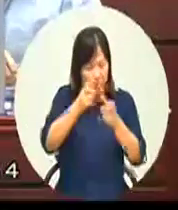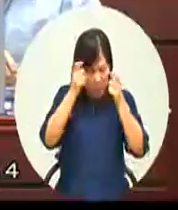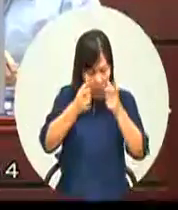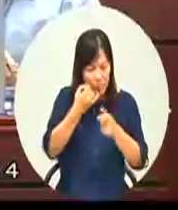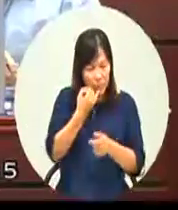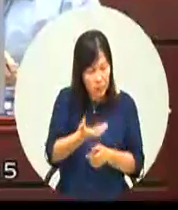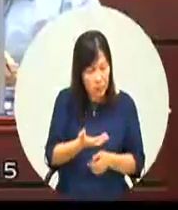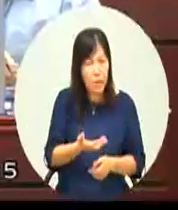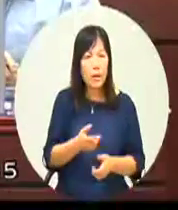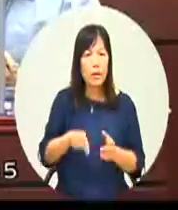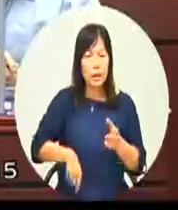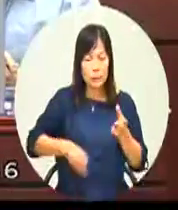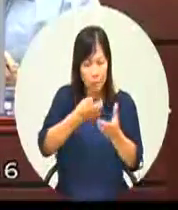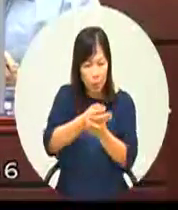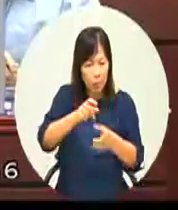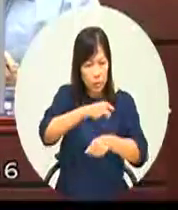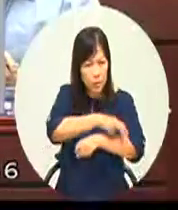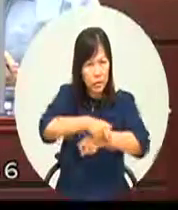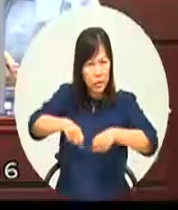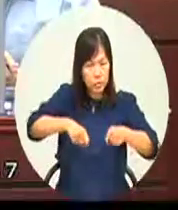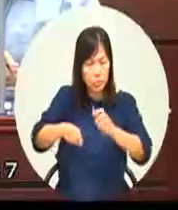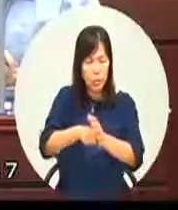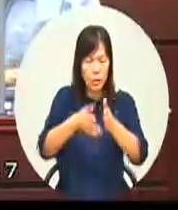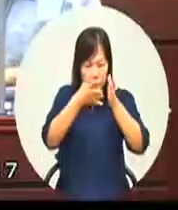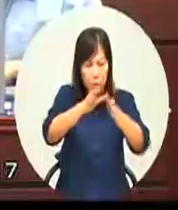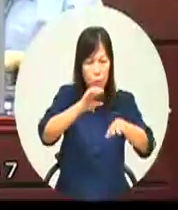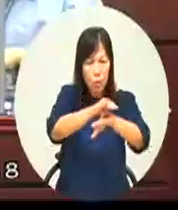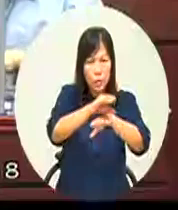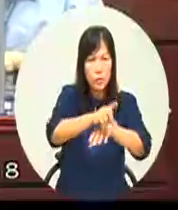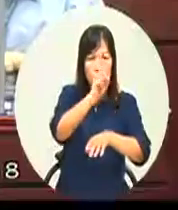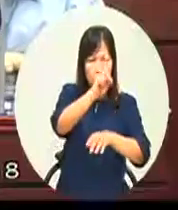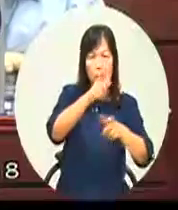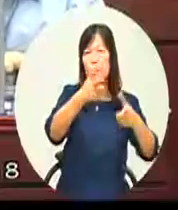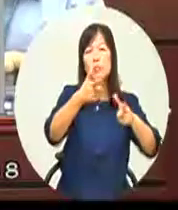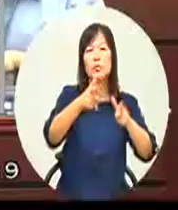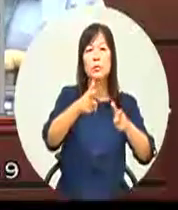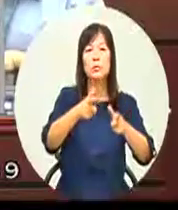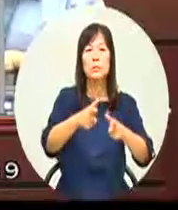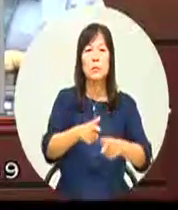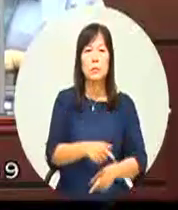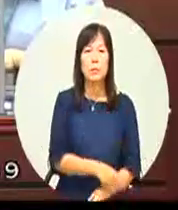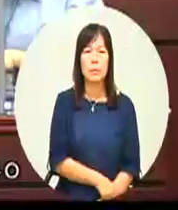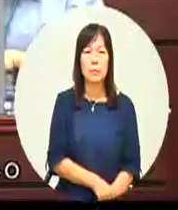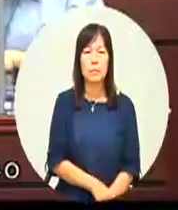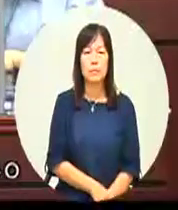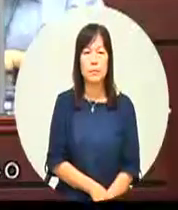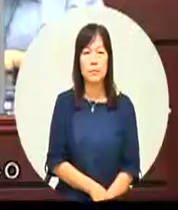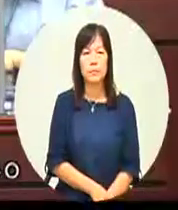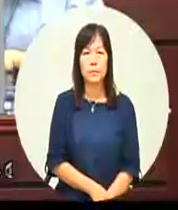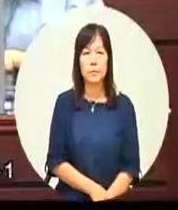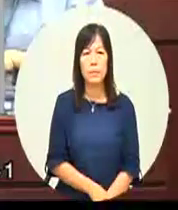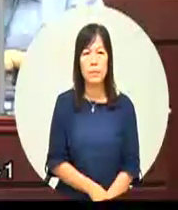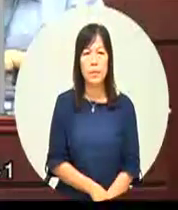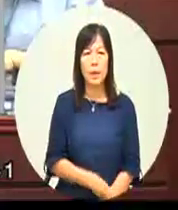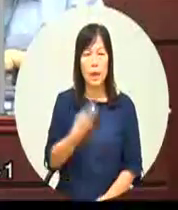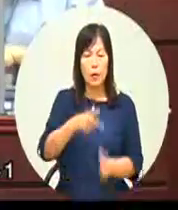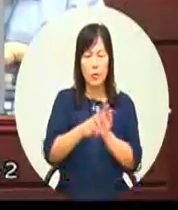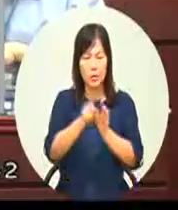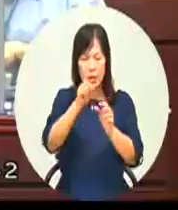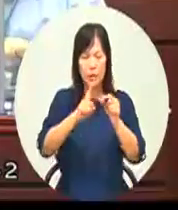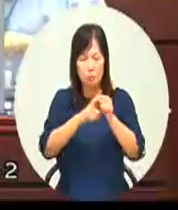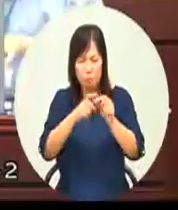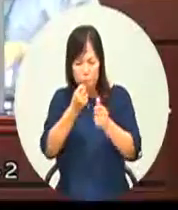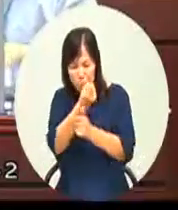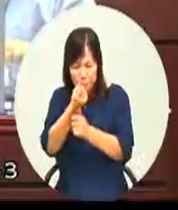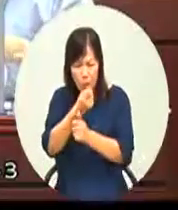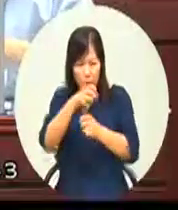这样的一个投资案不是只有在运具上面，而是它是后面有一个很大的这个中控的系统，以